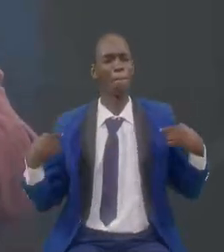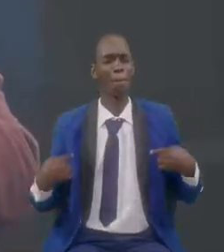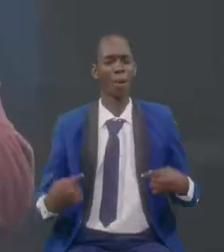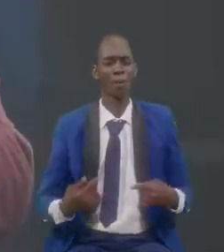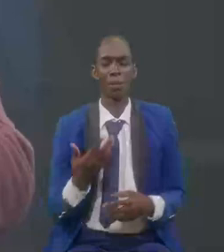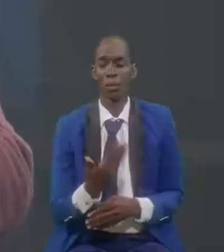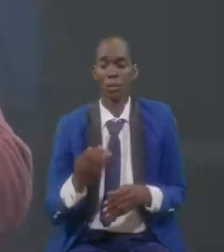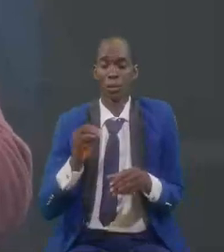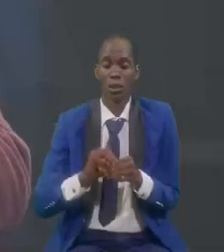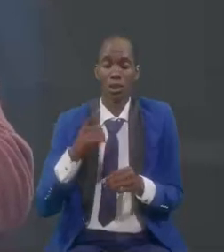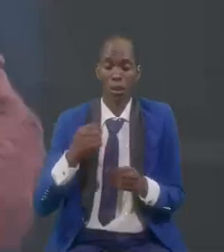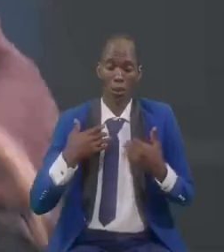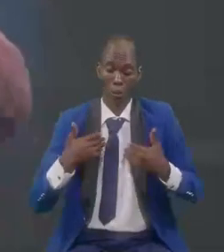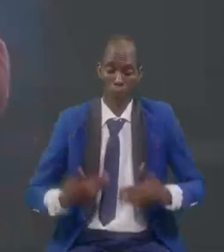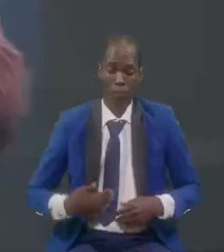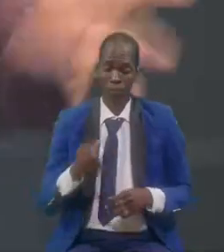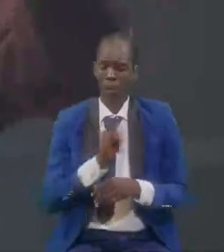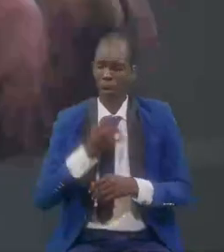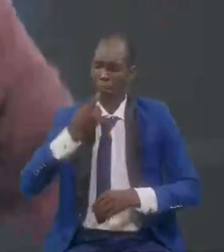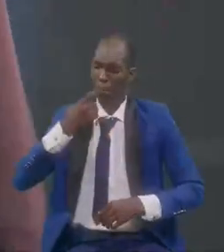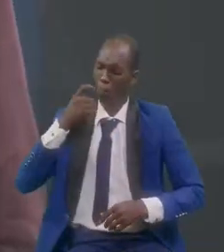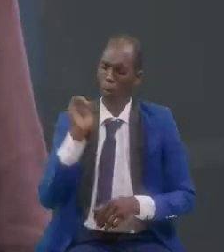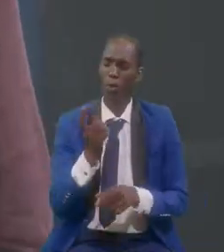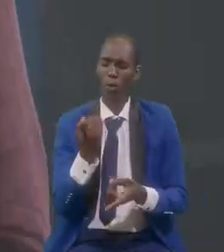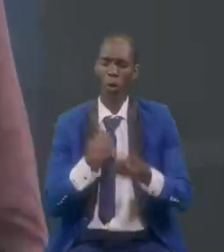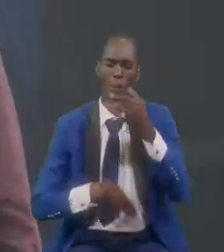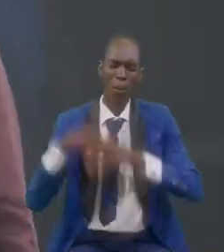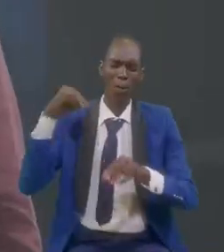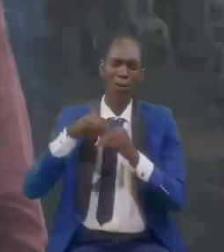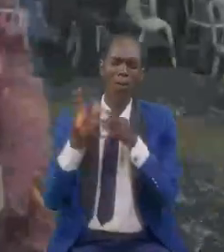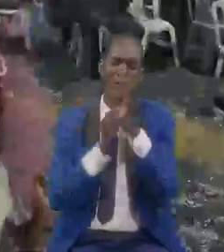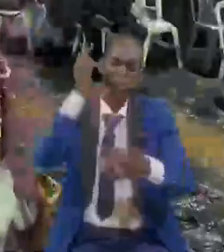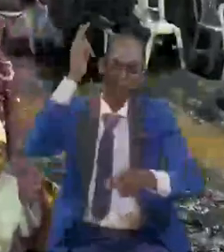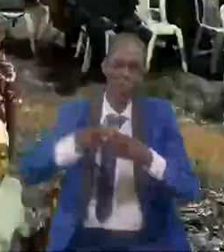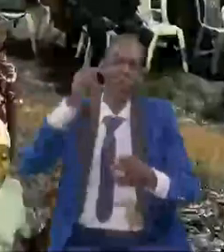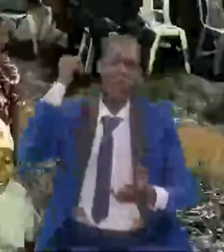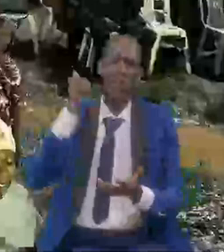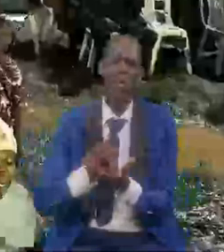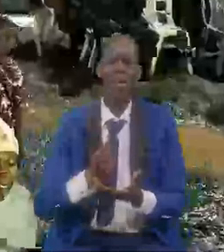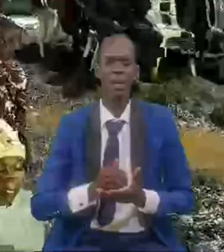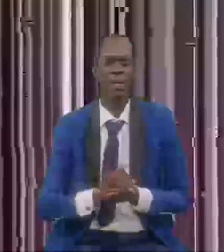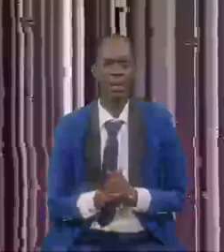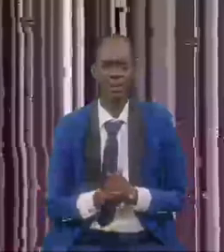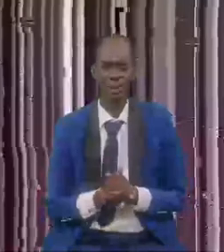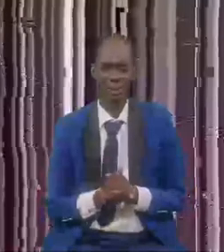cause des douleurs dans le corps, je vous commande, sortez au nom de Jésus.